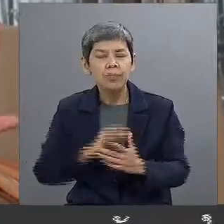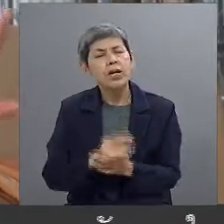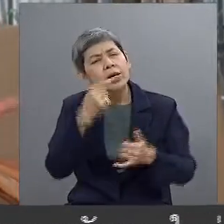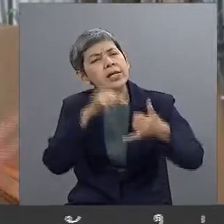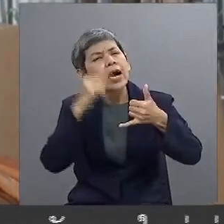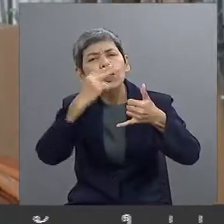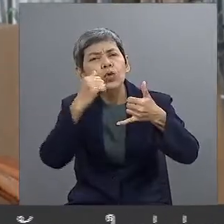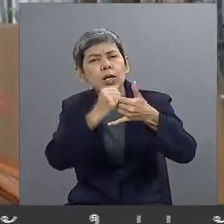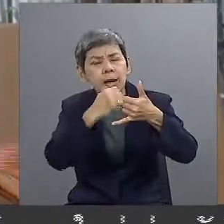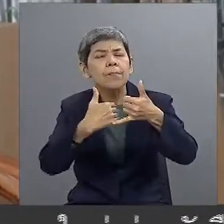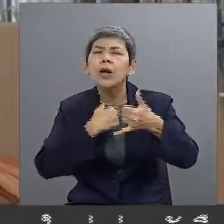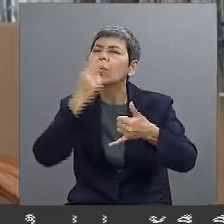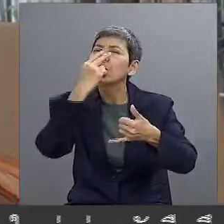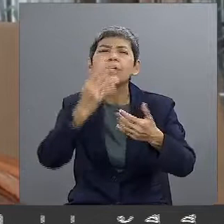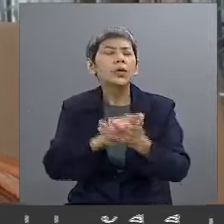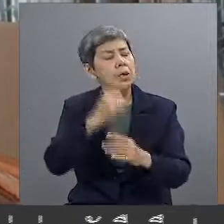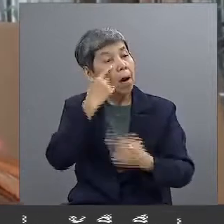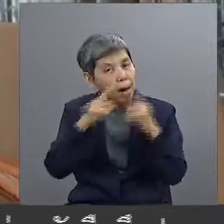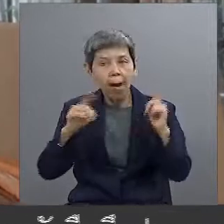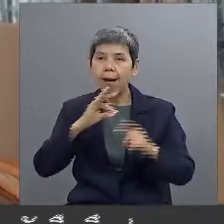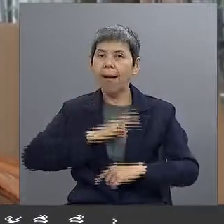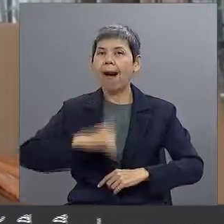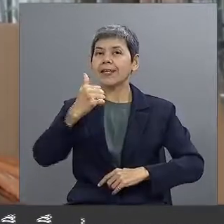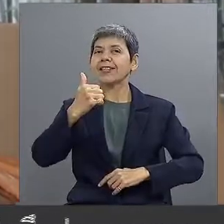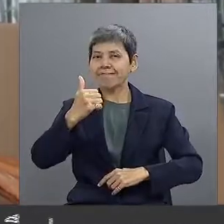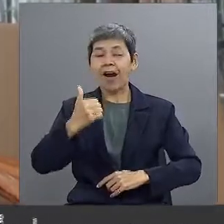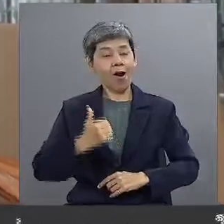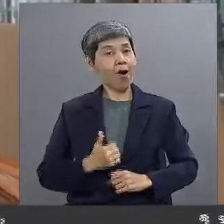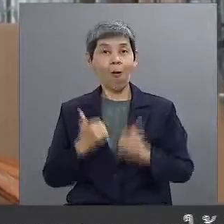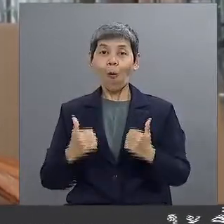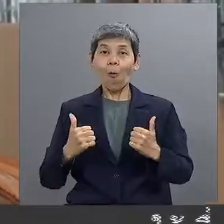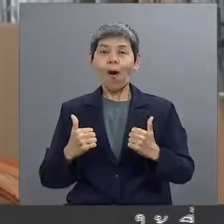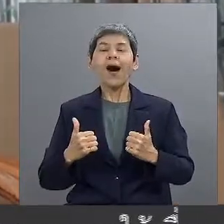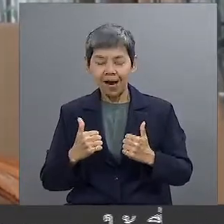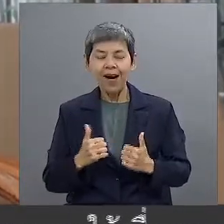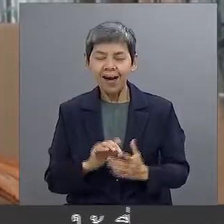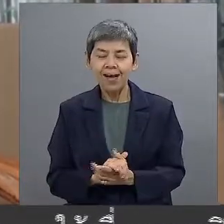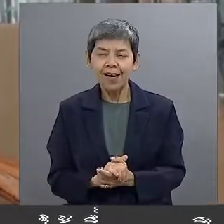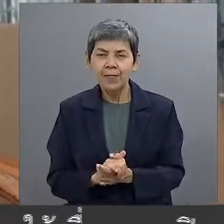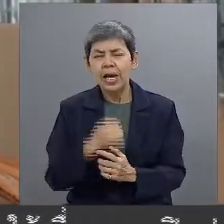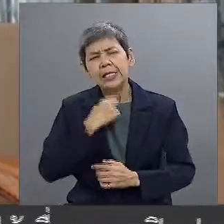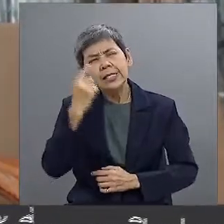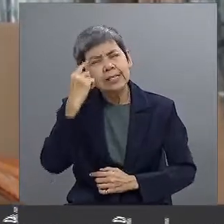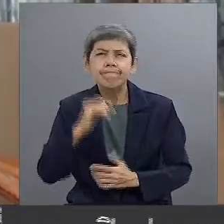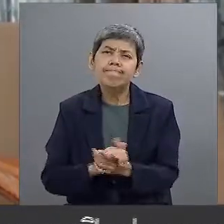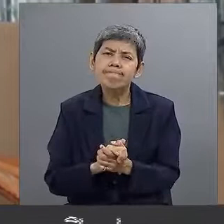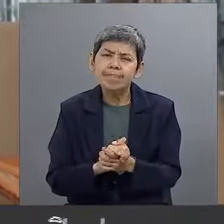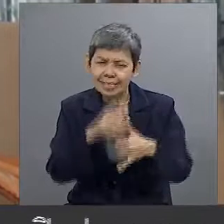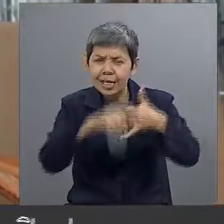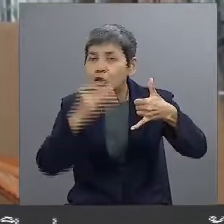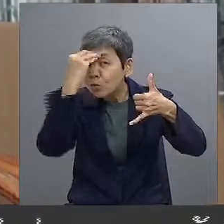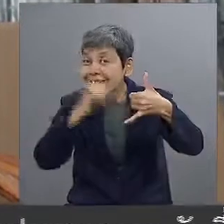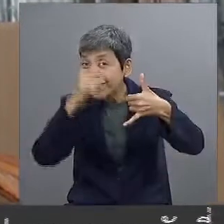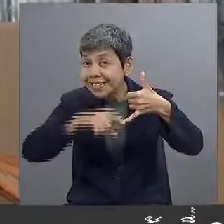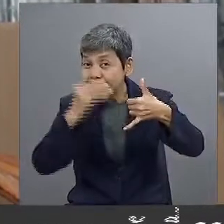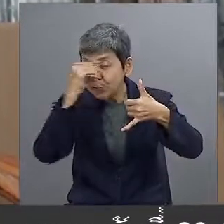เรื่องที่แปลกเรื่องที่ดีเรื่องที่แบบว่าว้าวไปหมดเลยนะคะเพราะฉะนั้นเนี่ยนิมก็คิดว่าบันทึกของคุณอิซากะเนี่ยนะคะก็จะเป็นกำลัง